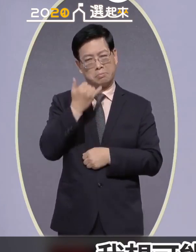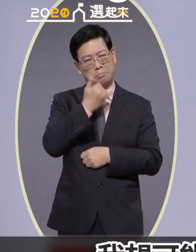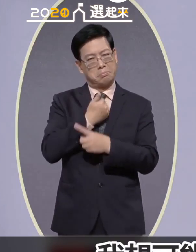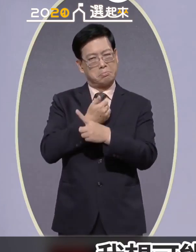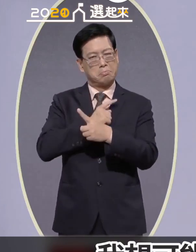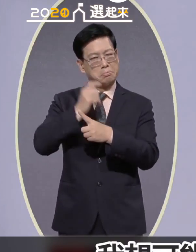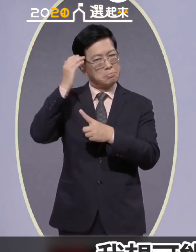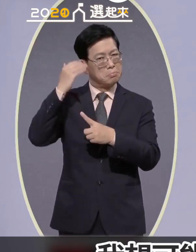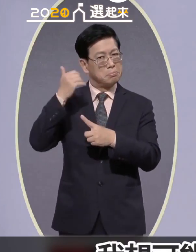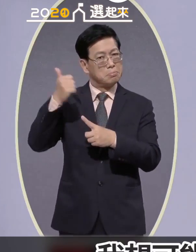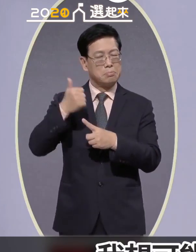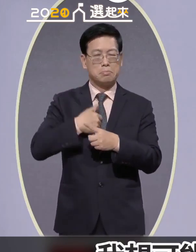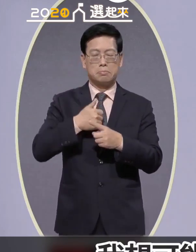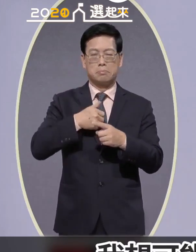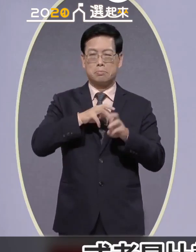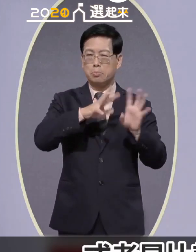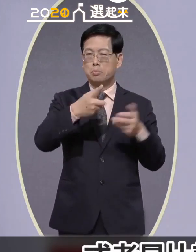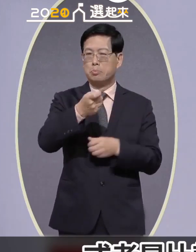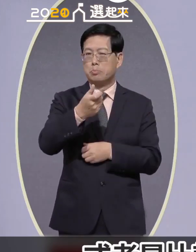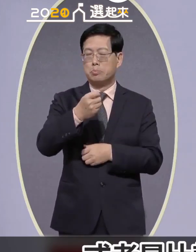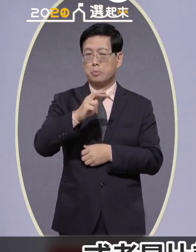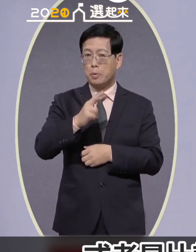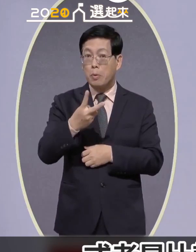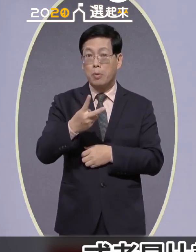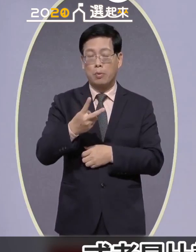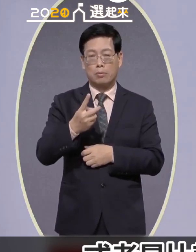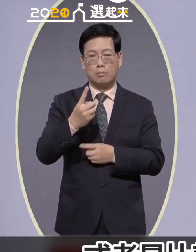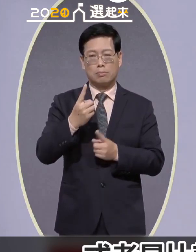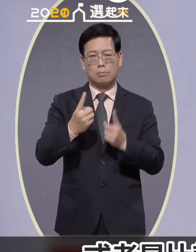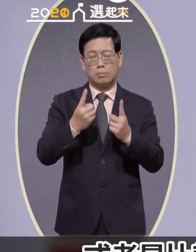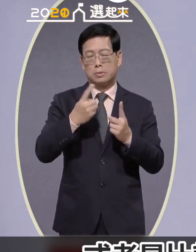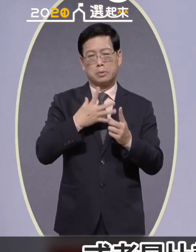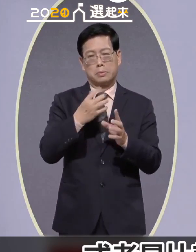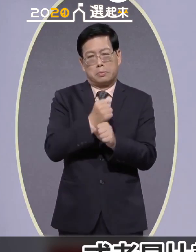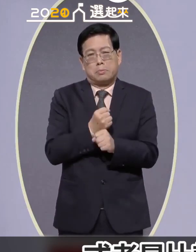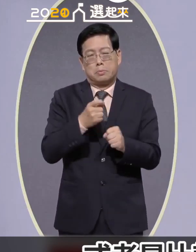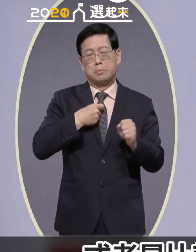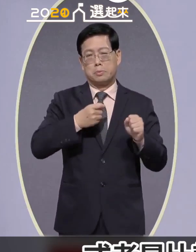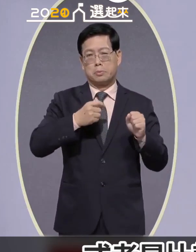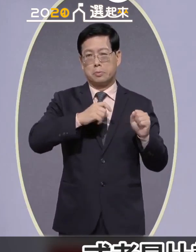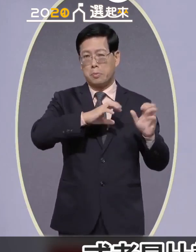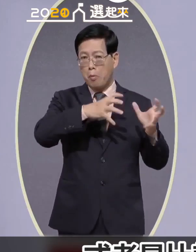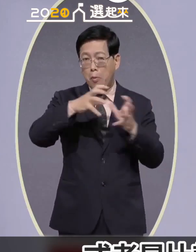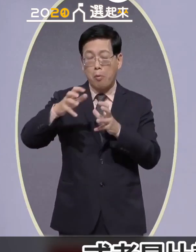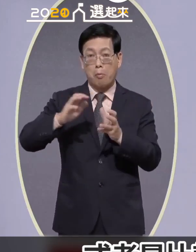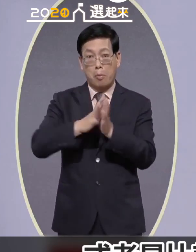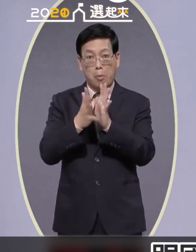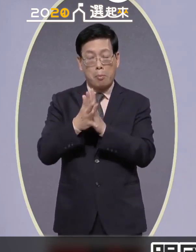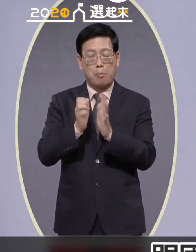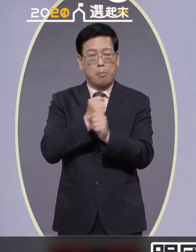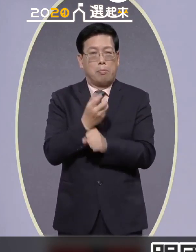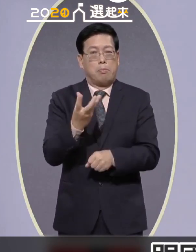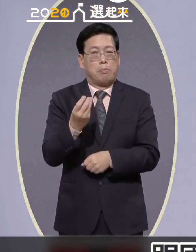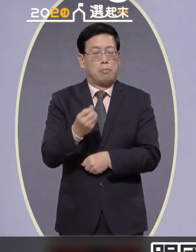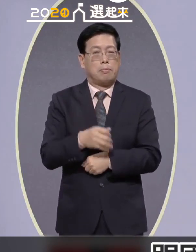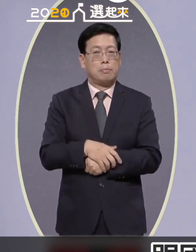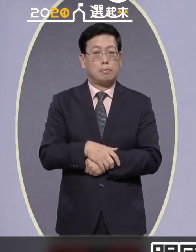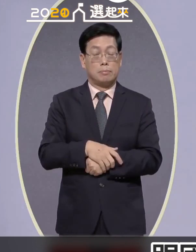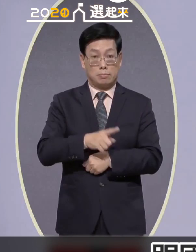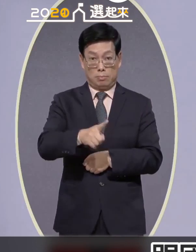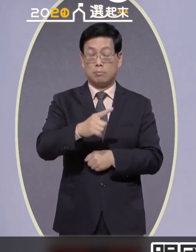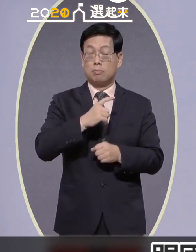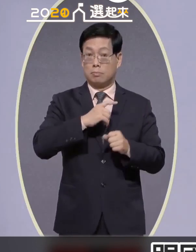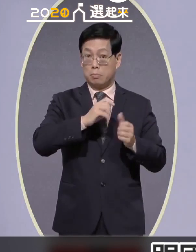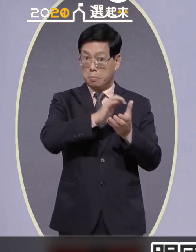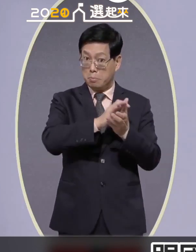是韩国瑜先生比较少出国，或者是比较不注意国际间的这些情势跟国际友人